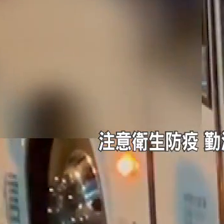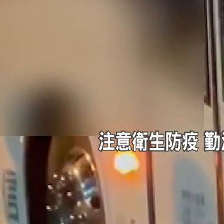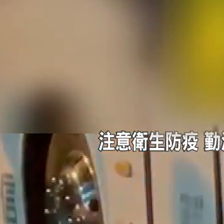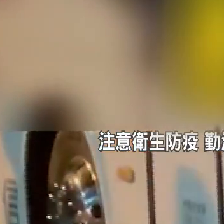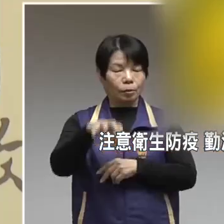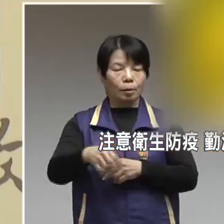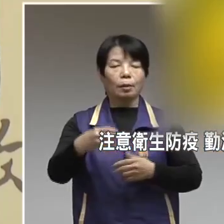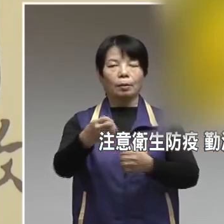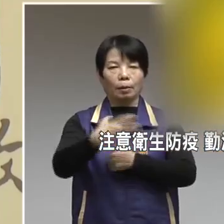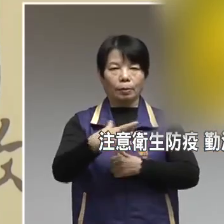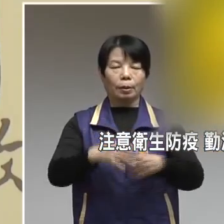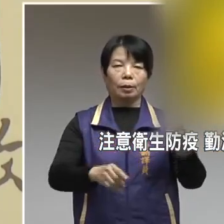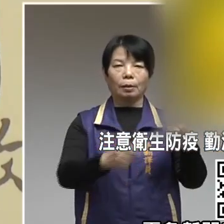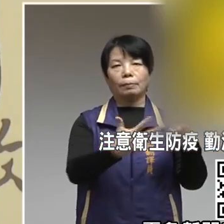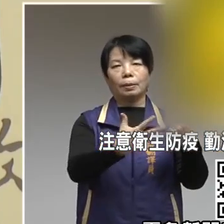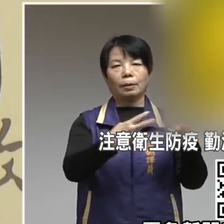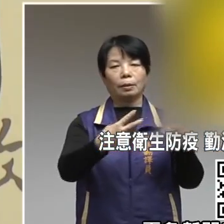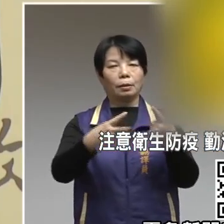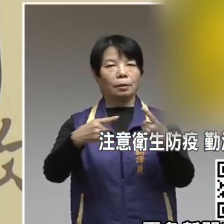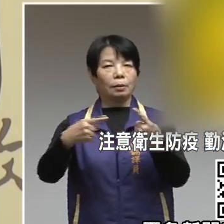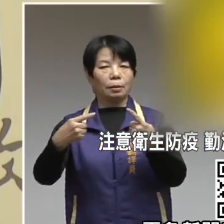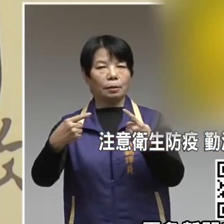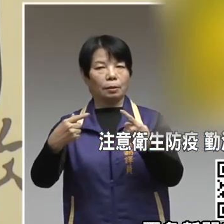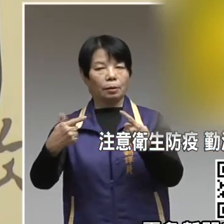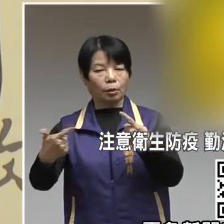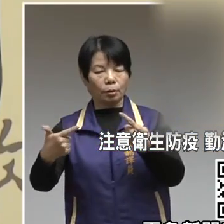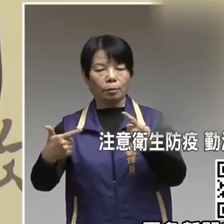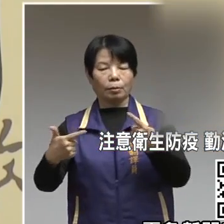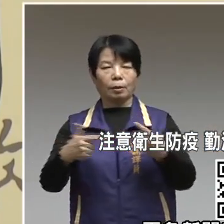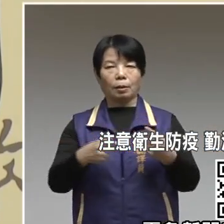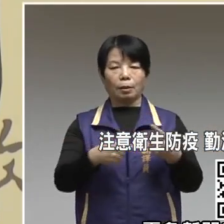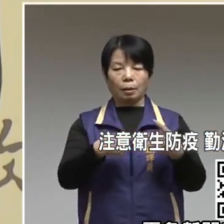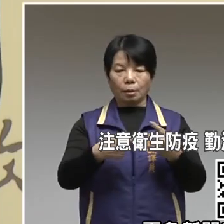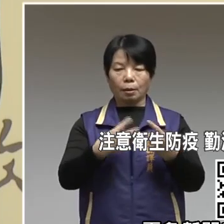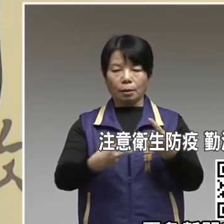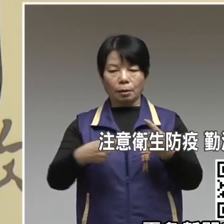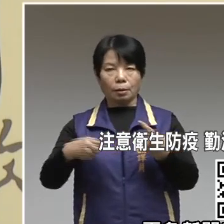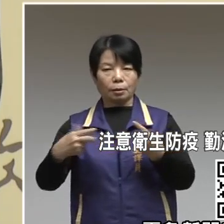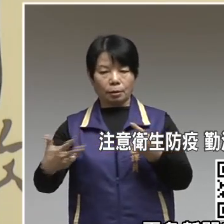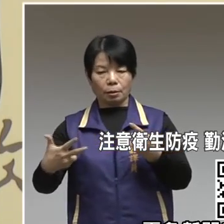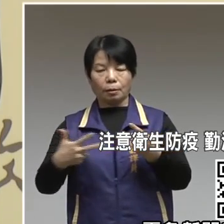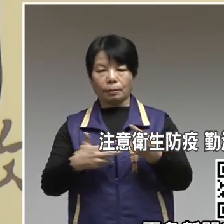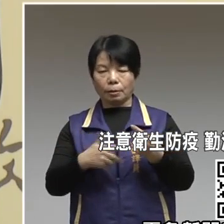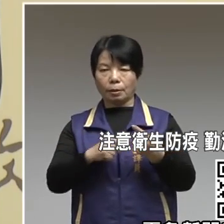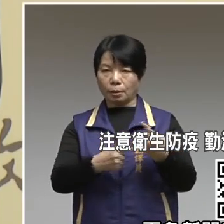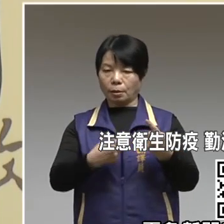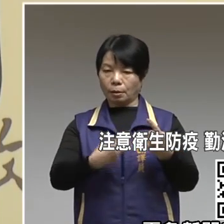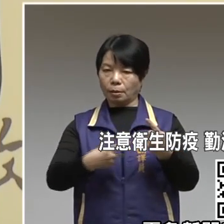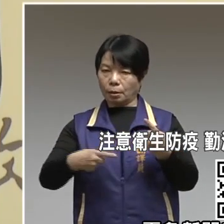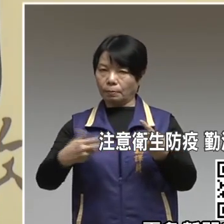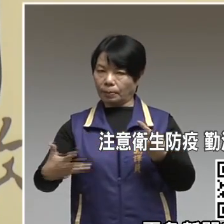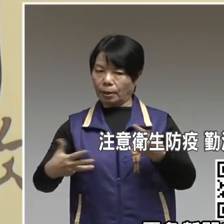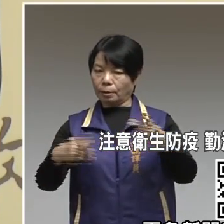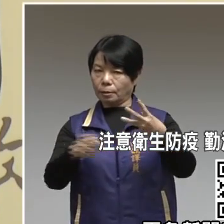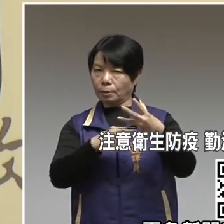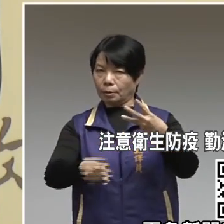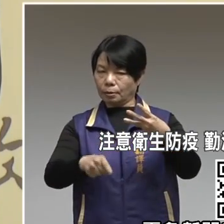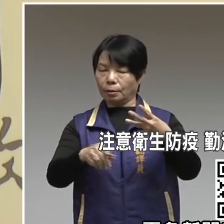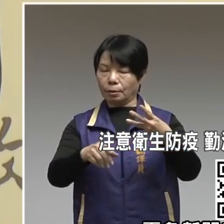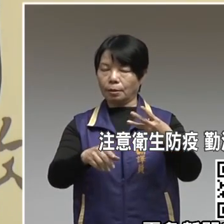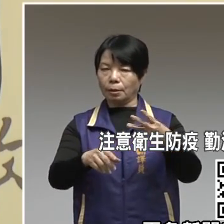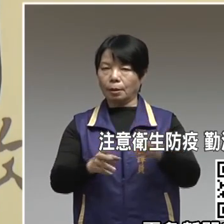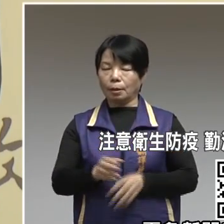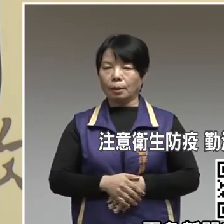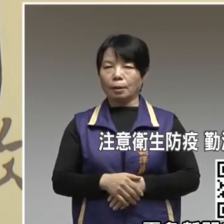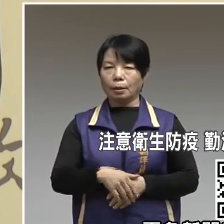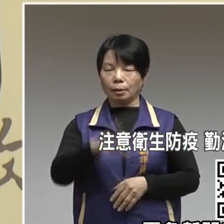性。 18217、18216跟18218这3例个案，那经过机关署这一边